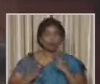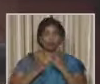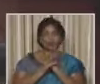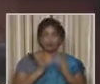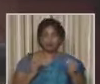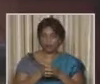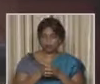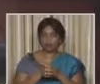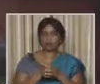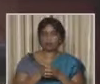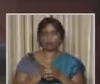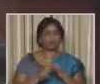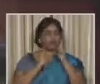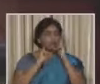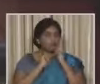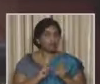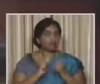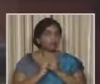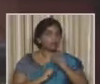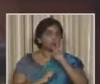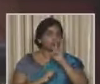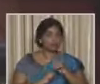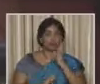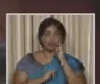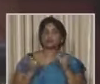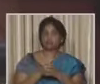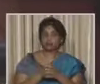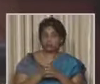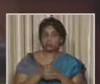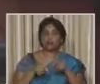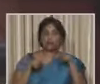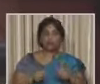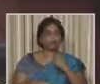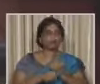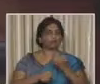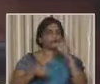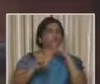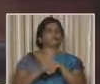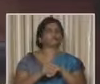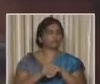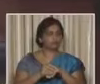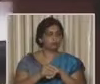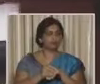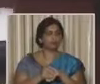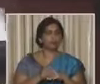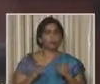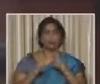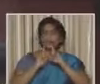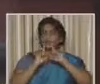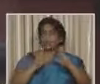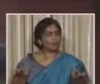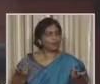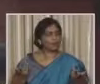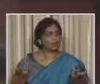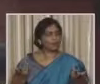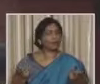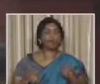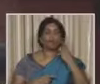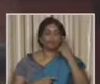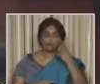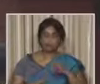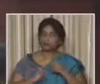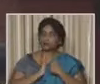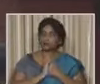குழுவினரும் குற்றச்செயலை புரிந்ததாக குற்றஞ்சாட்டப்பட்டுள்ள குழுவினரும் இன்று அரசாங்கத்தில் எவரிடம் நாங்கள் நீதி கேட்பது? எனவே